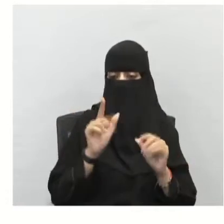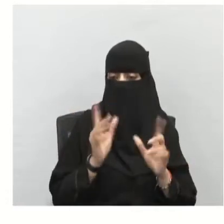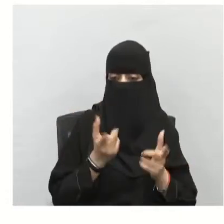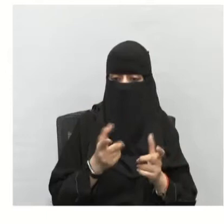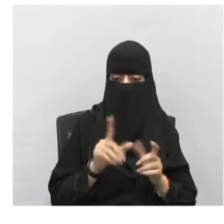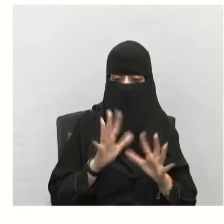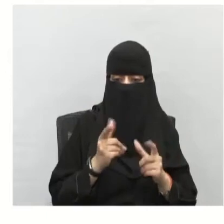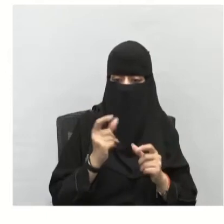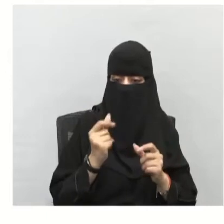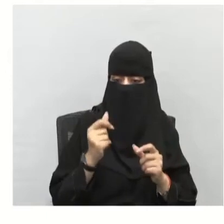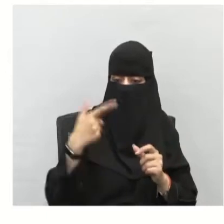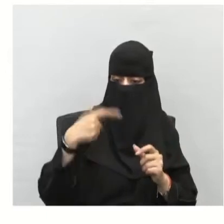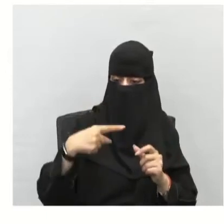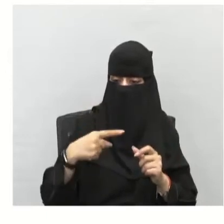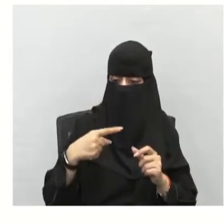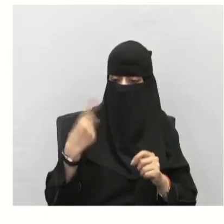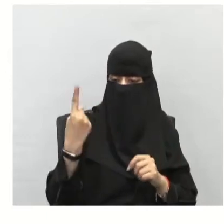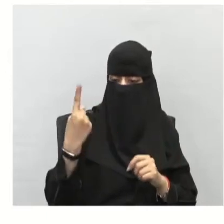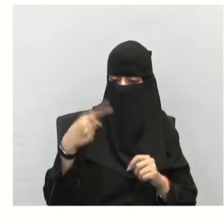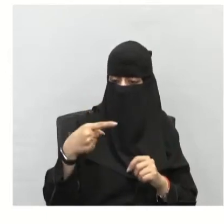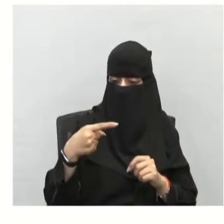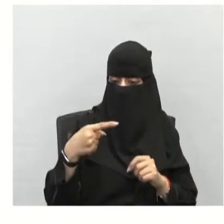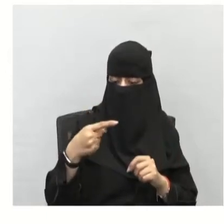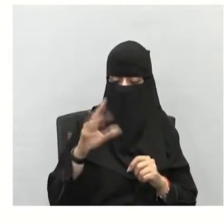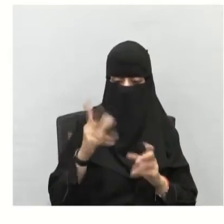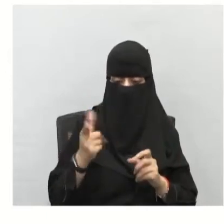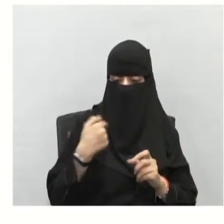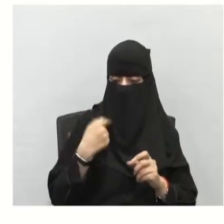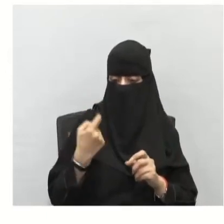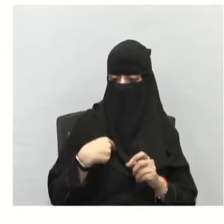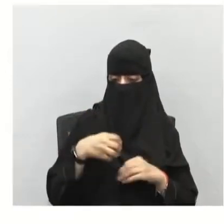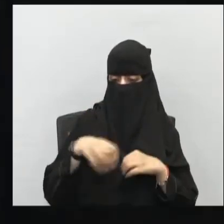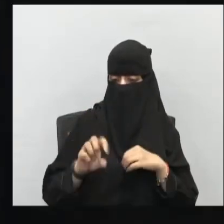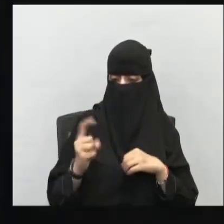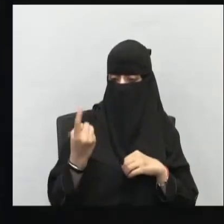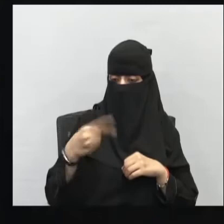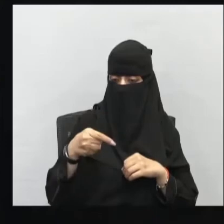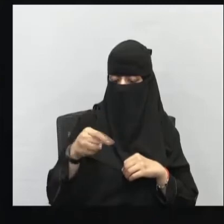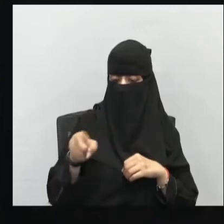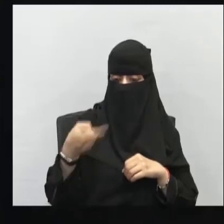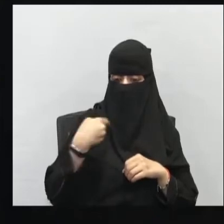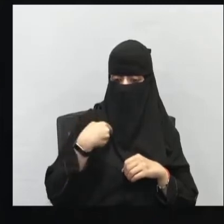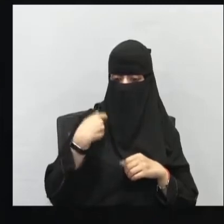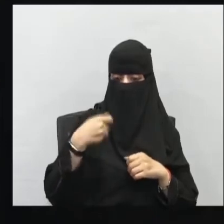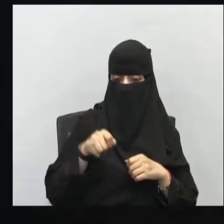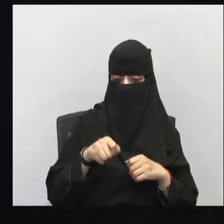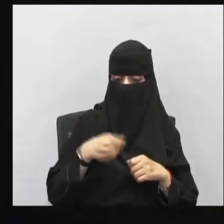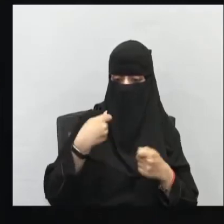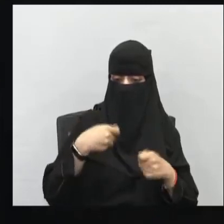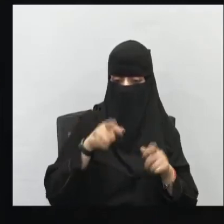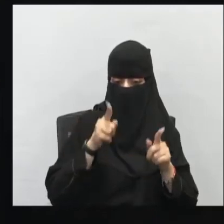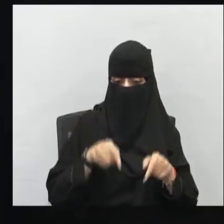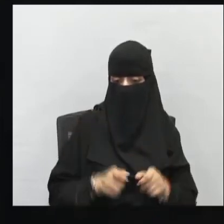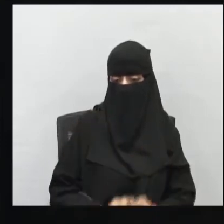مني هنا ماذا؟ كم ورقة نقدية من فئة 10 ريالات ثمن